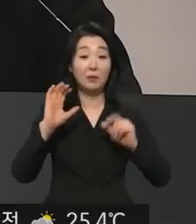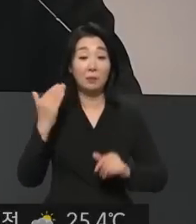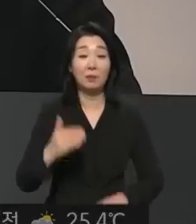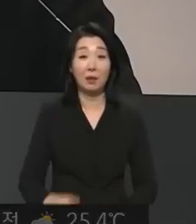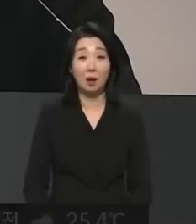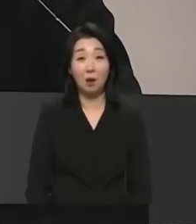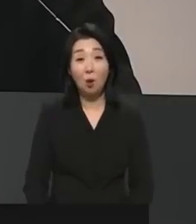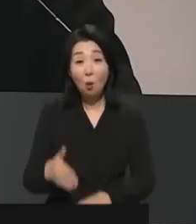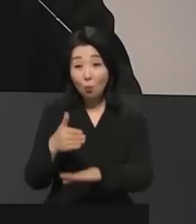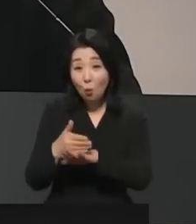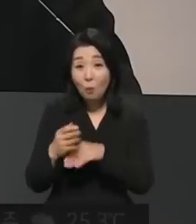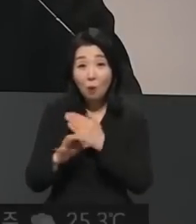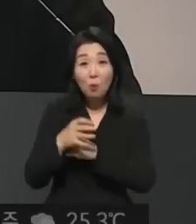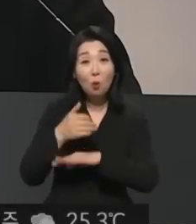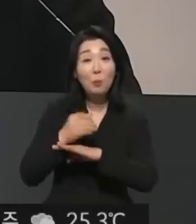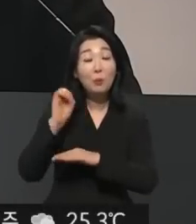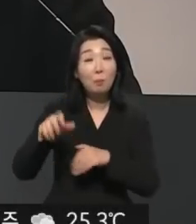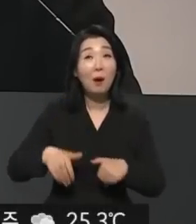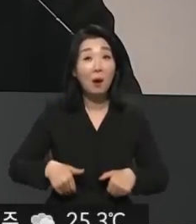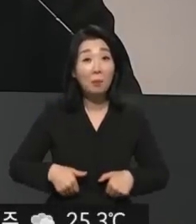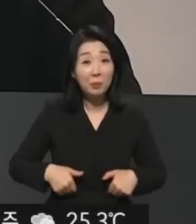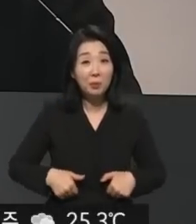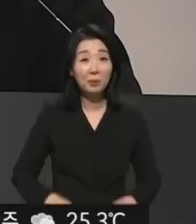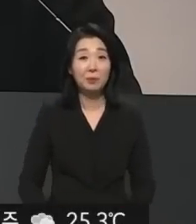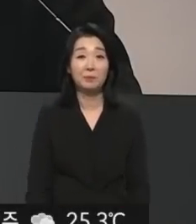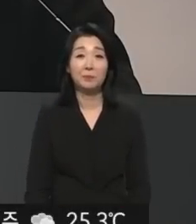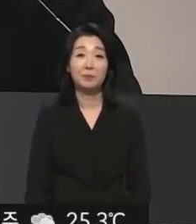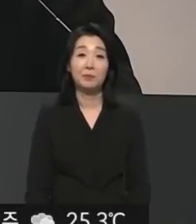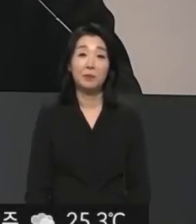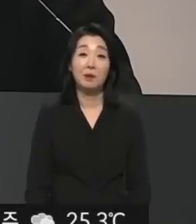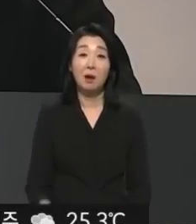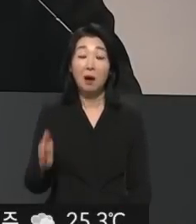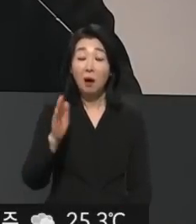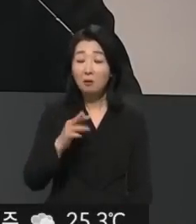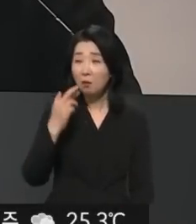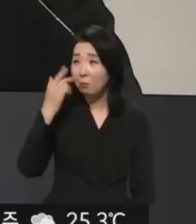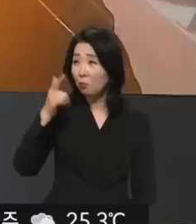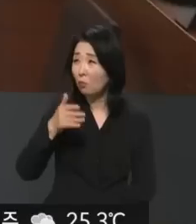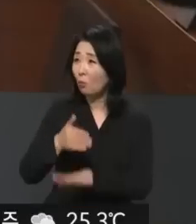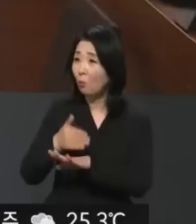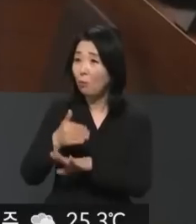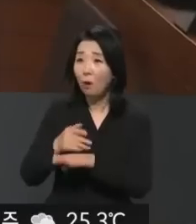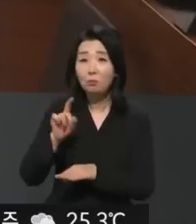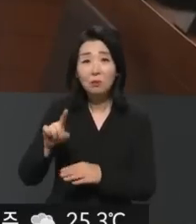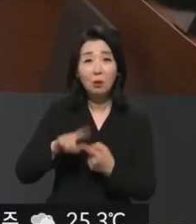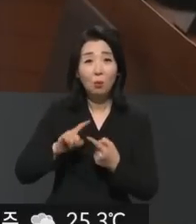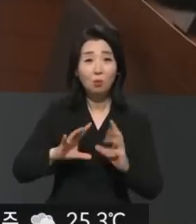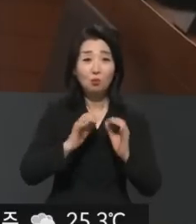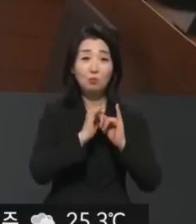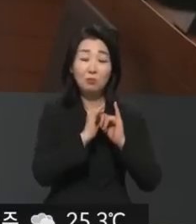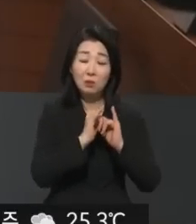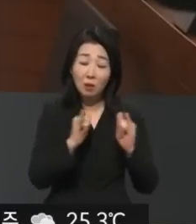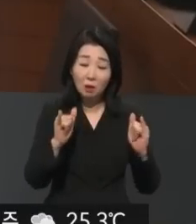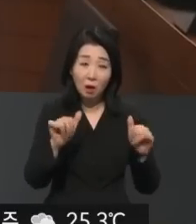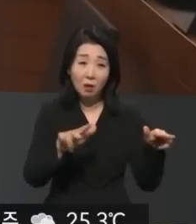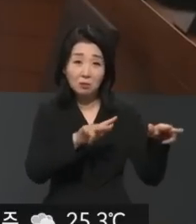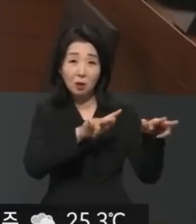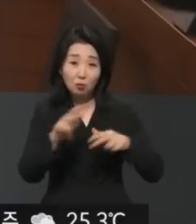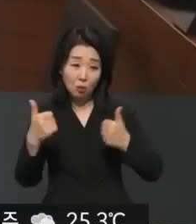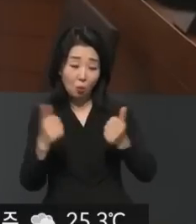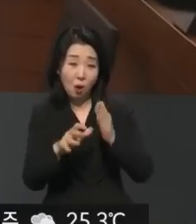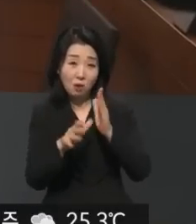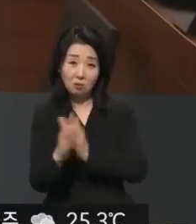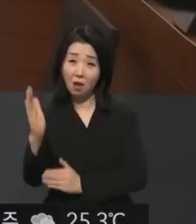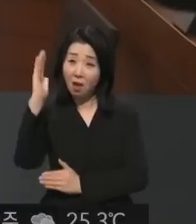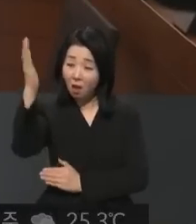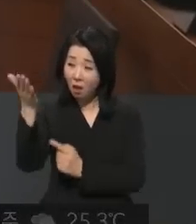고마우면 고맙다고 이야기해야 한다. 당연한 얘기입니다. 하지만 굳이 미국의 고마움을 국민에게 생중계되는 국무회의에서